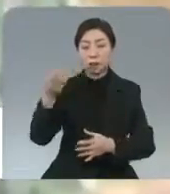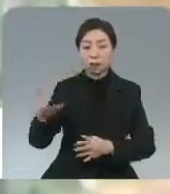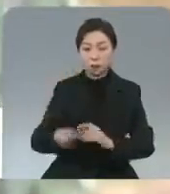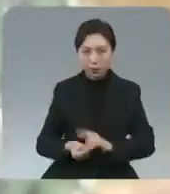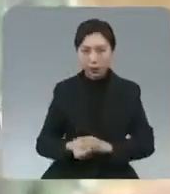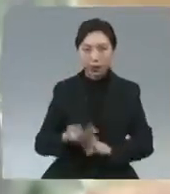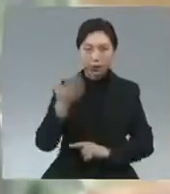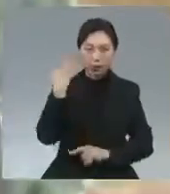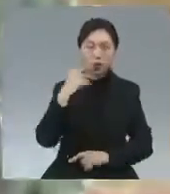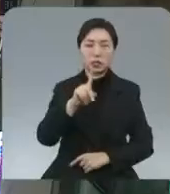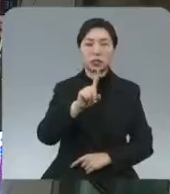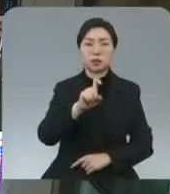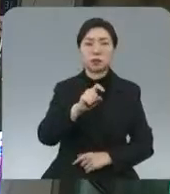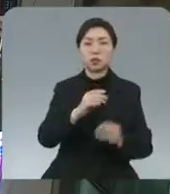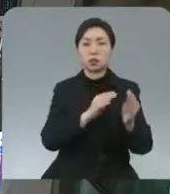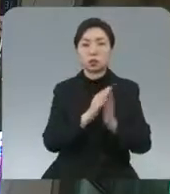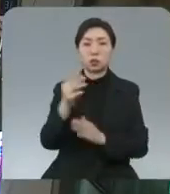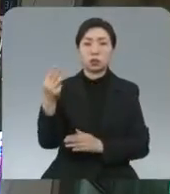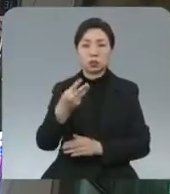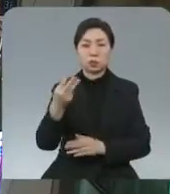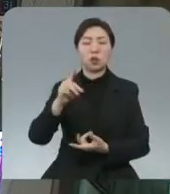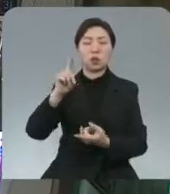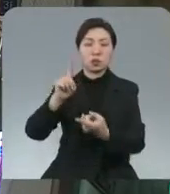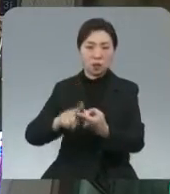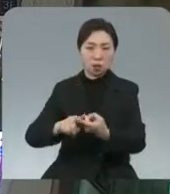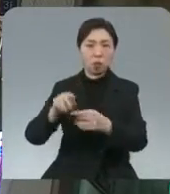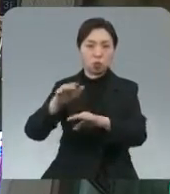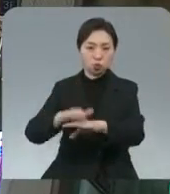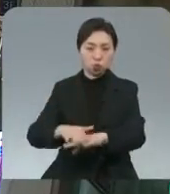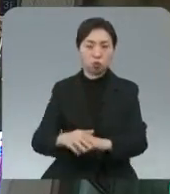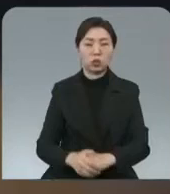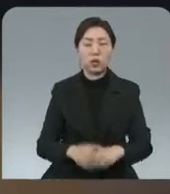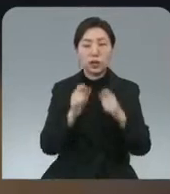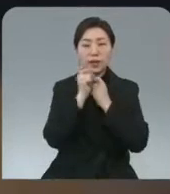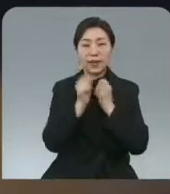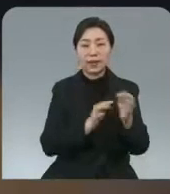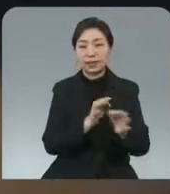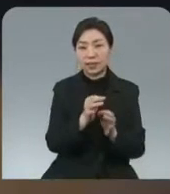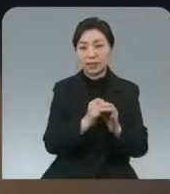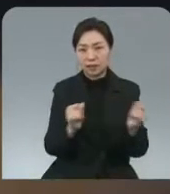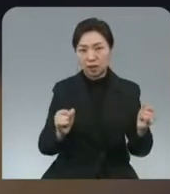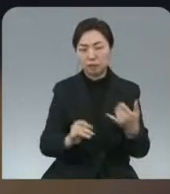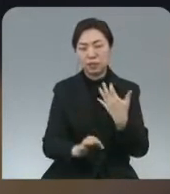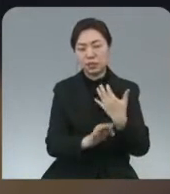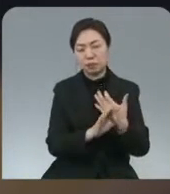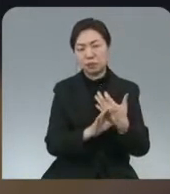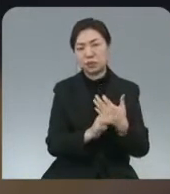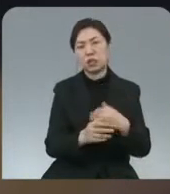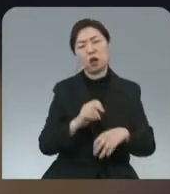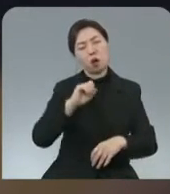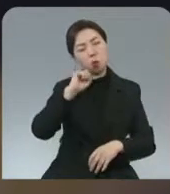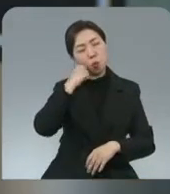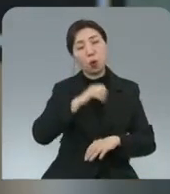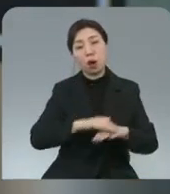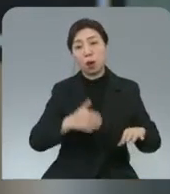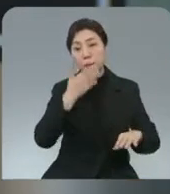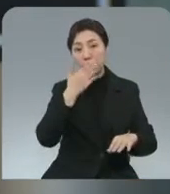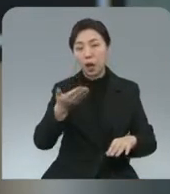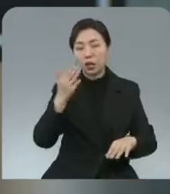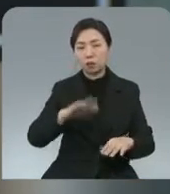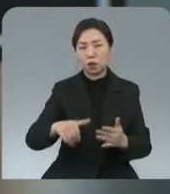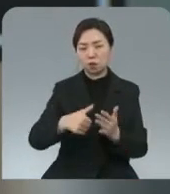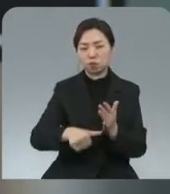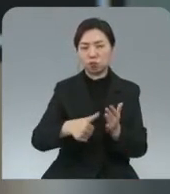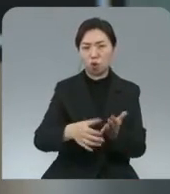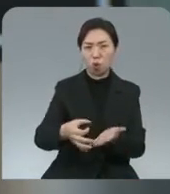提供4000亿韩元的紧急雇佣稳定支援金。针对法人出租车和租赁巴士司机的支援